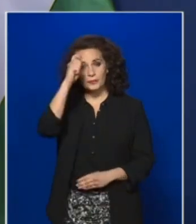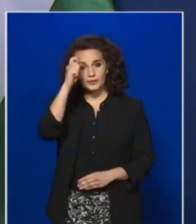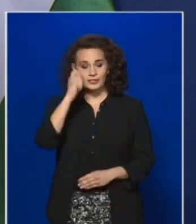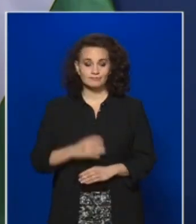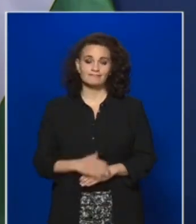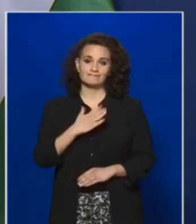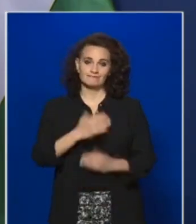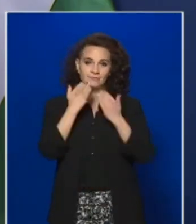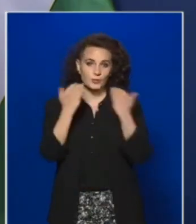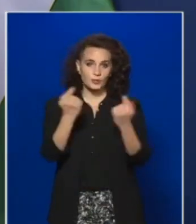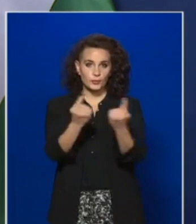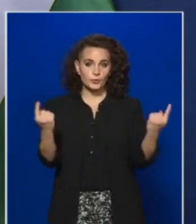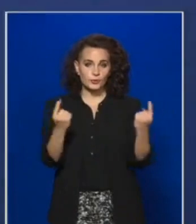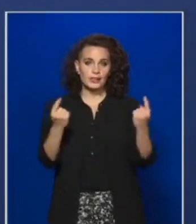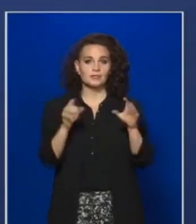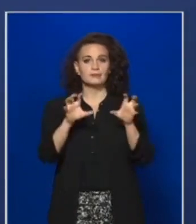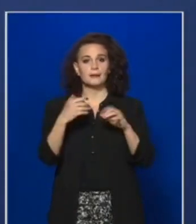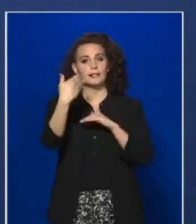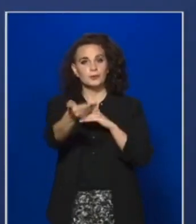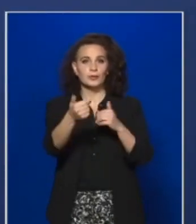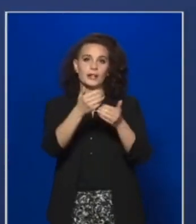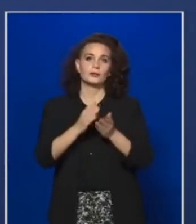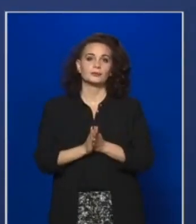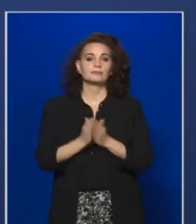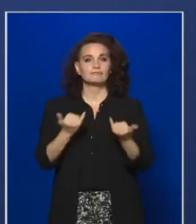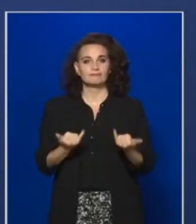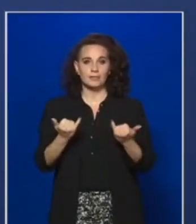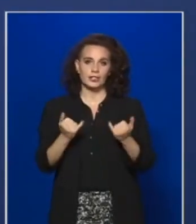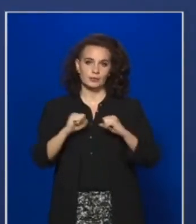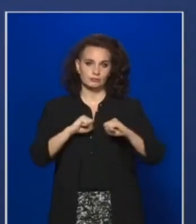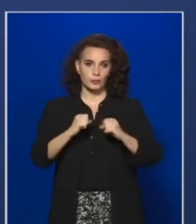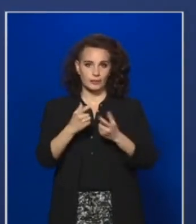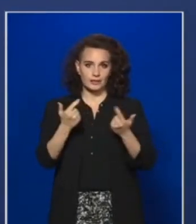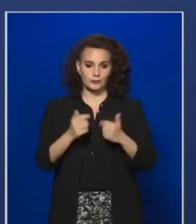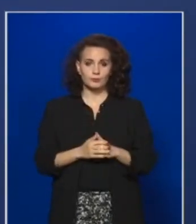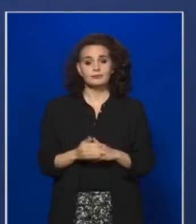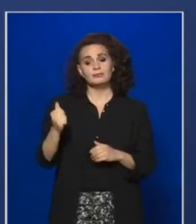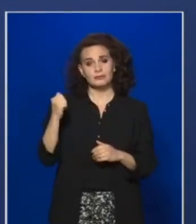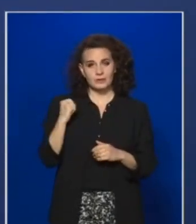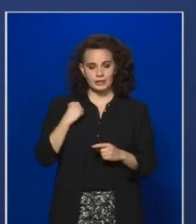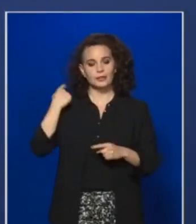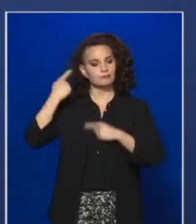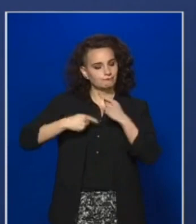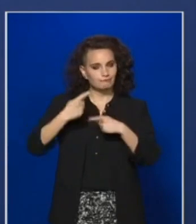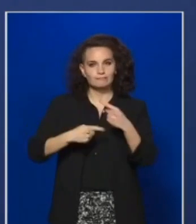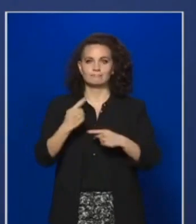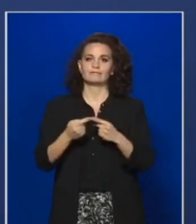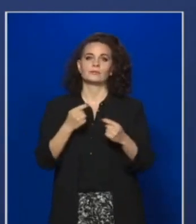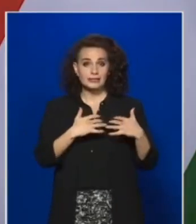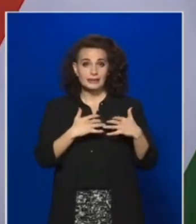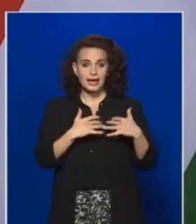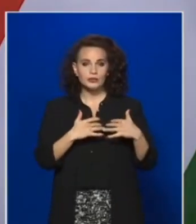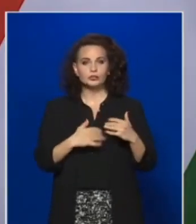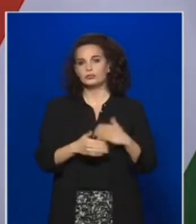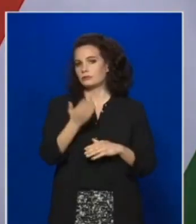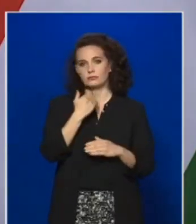Továbbra is Budapesten van a legtöbb új koronavírusos megbetegedés, összességében viszont folyamatosan csökken az aktív esetek száma.